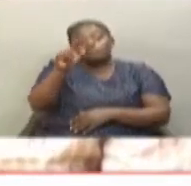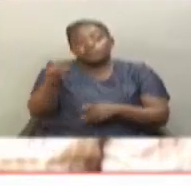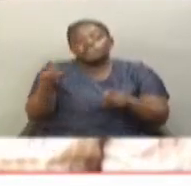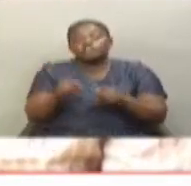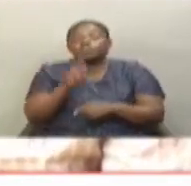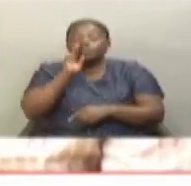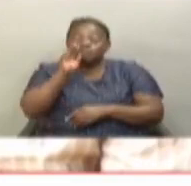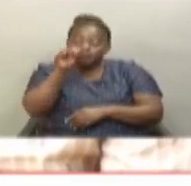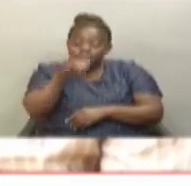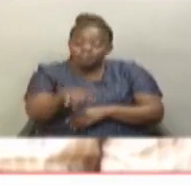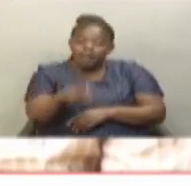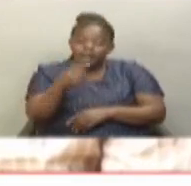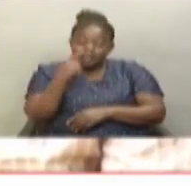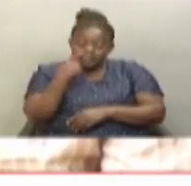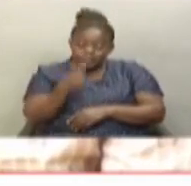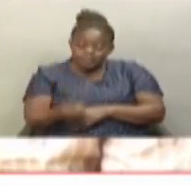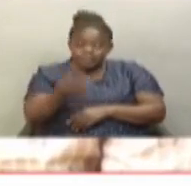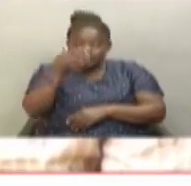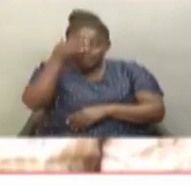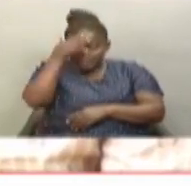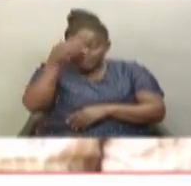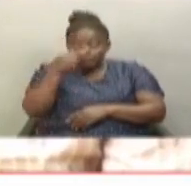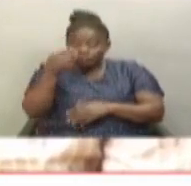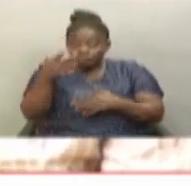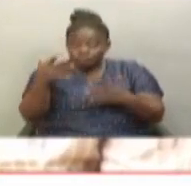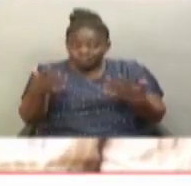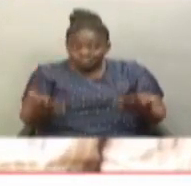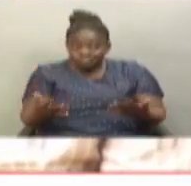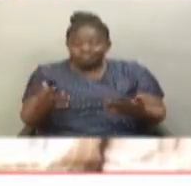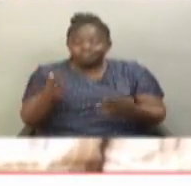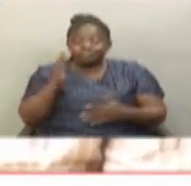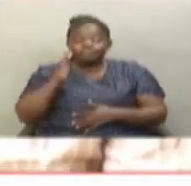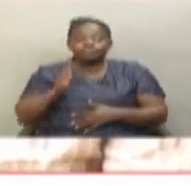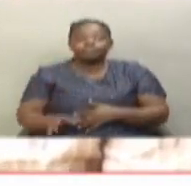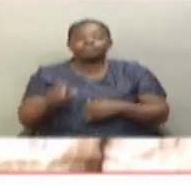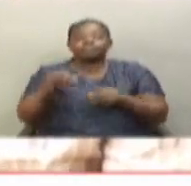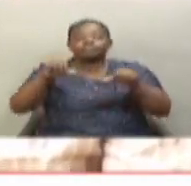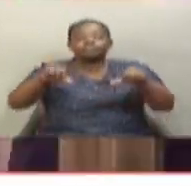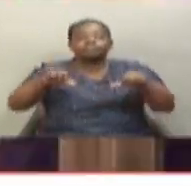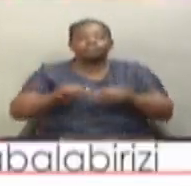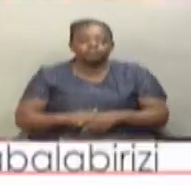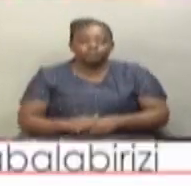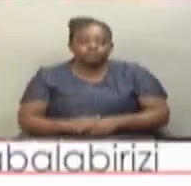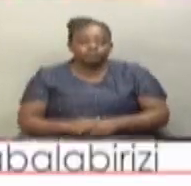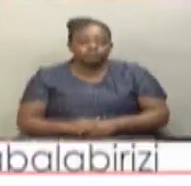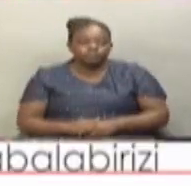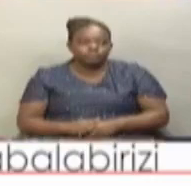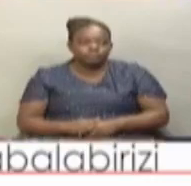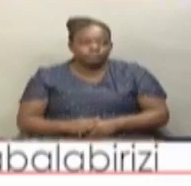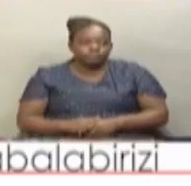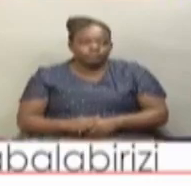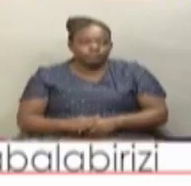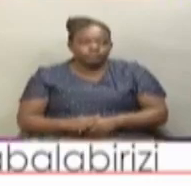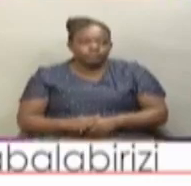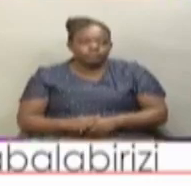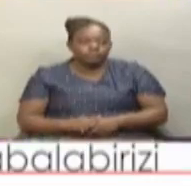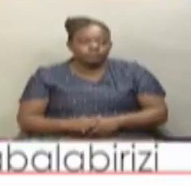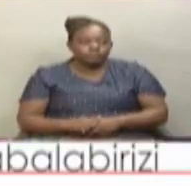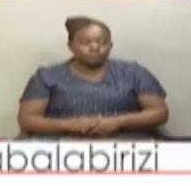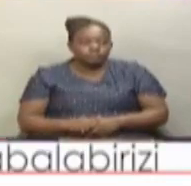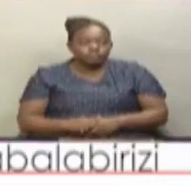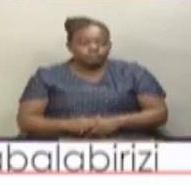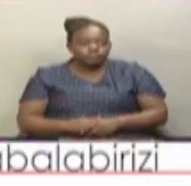wakuba walaba abasiraamu abali olukwe mu nsi yaabwe nga bawagira obuseego. Era ggwe twabadde nadde